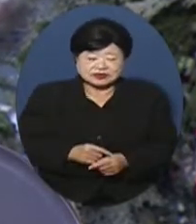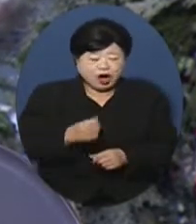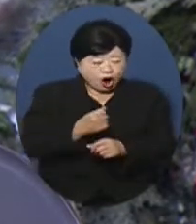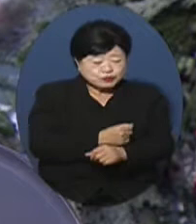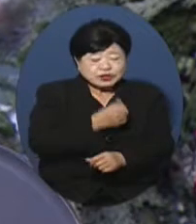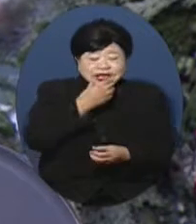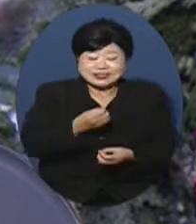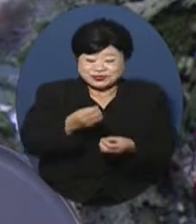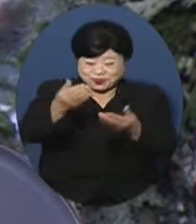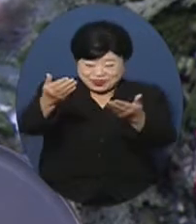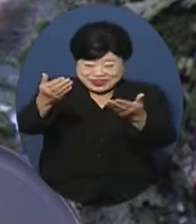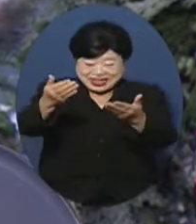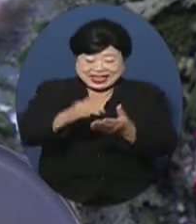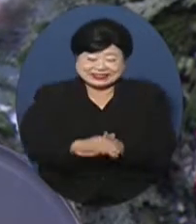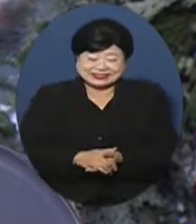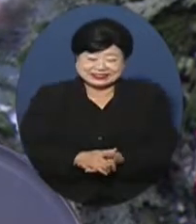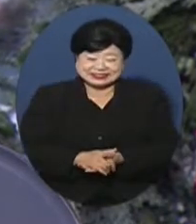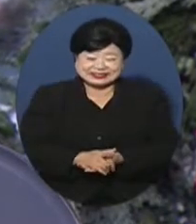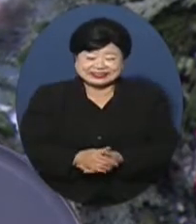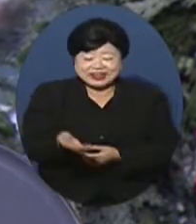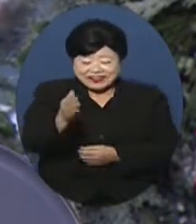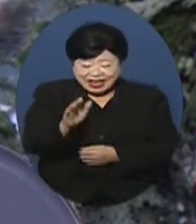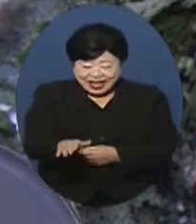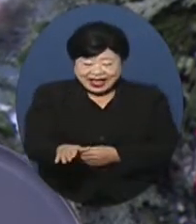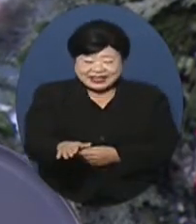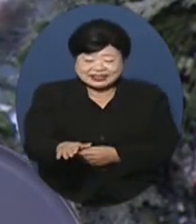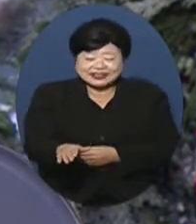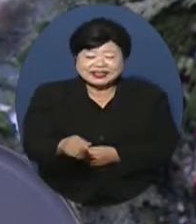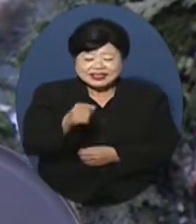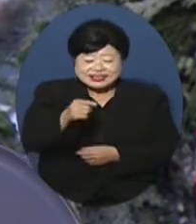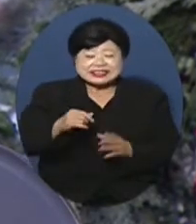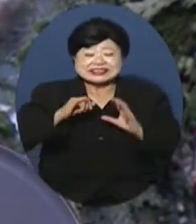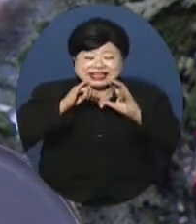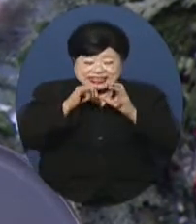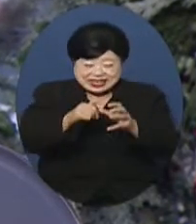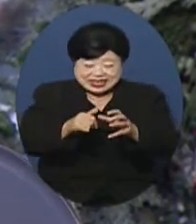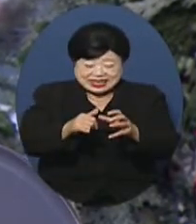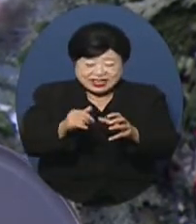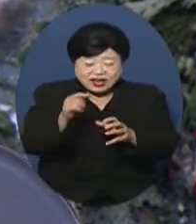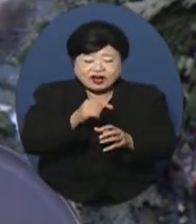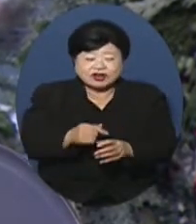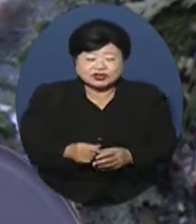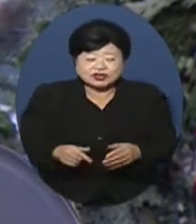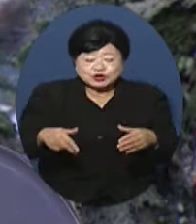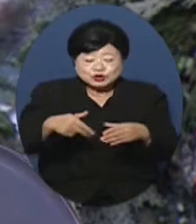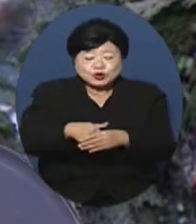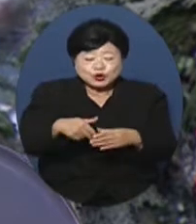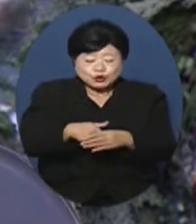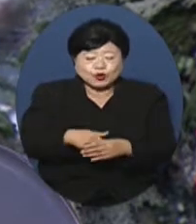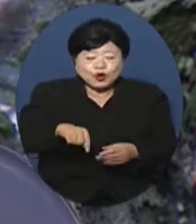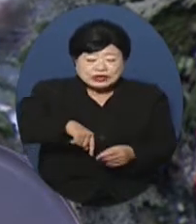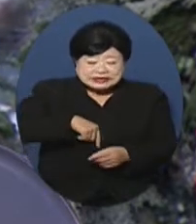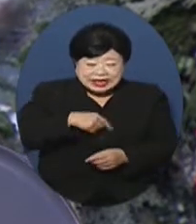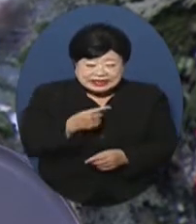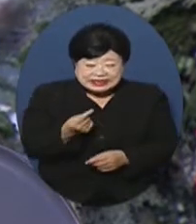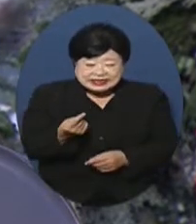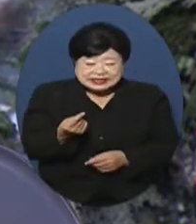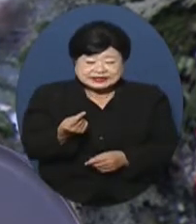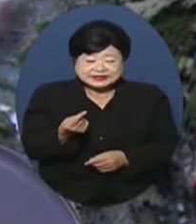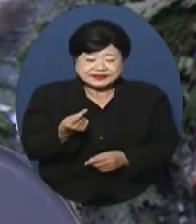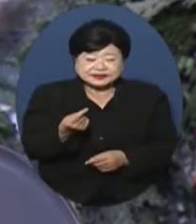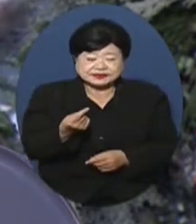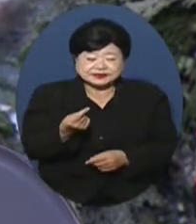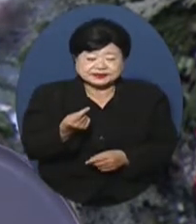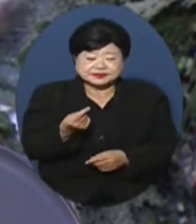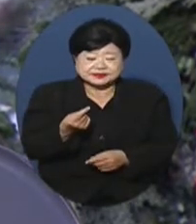복입니다 회원 데 이 세상의 그 어떤 종교도 차기 자일 씀